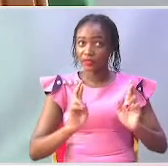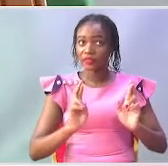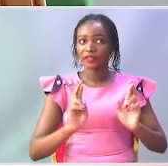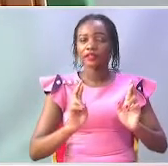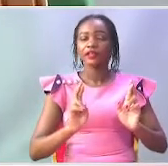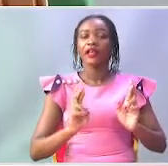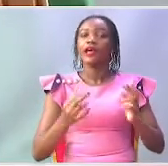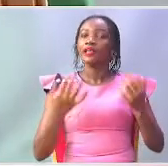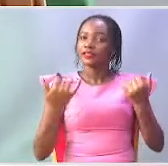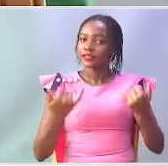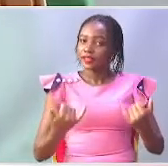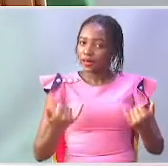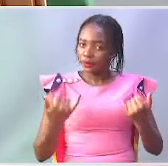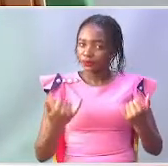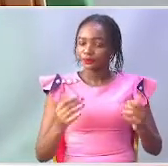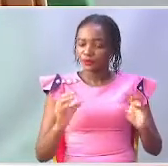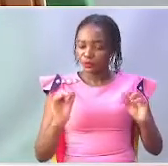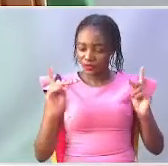Now,